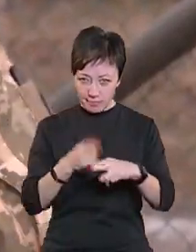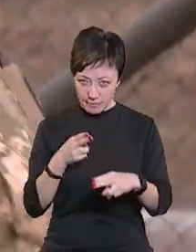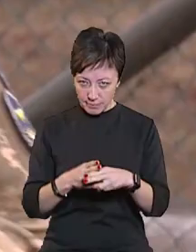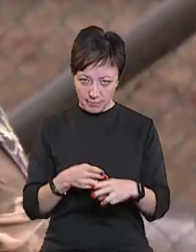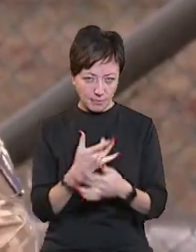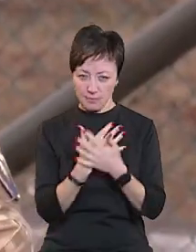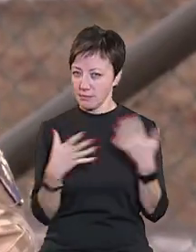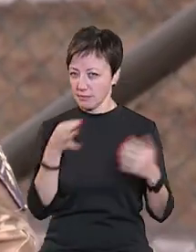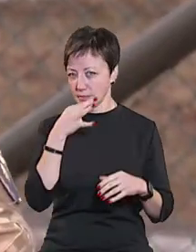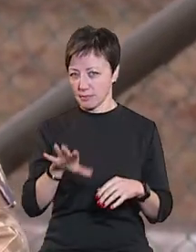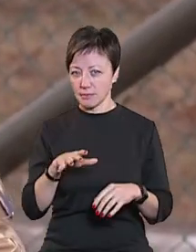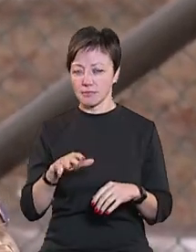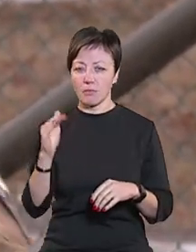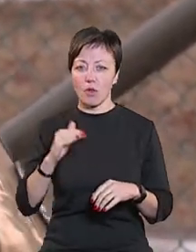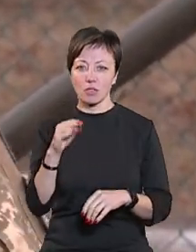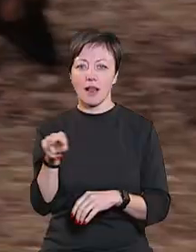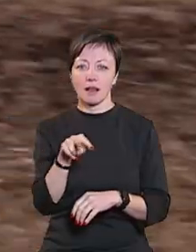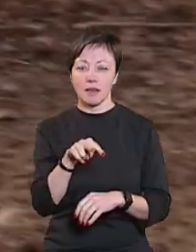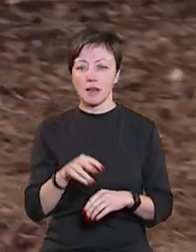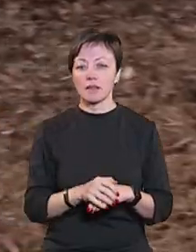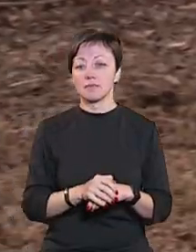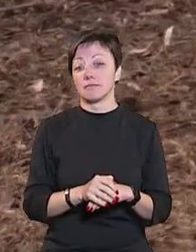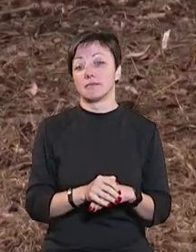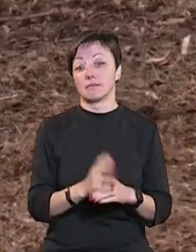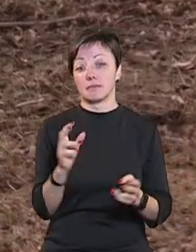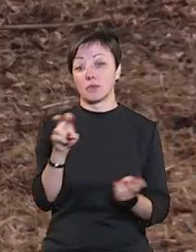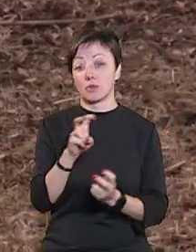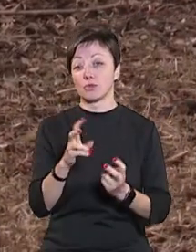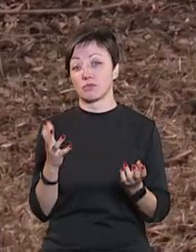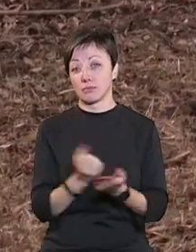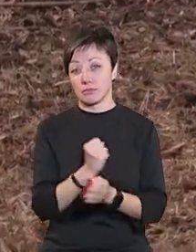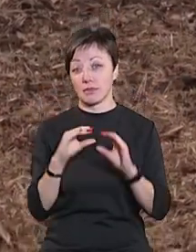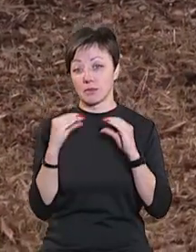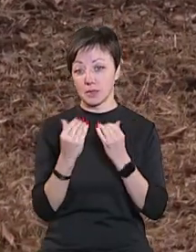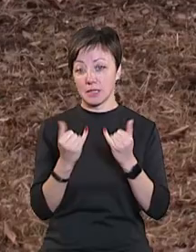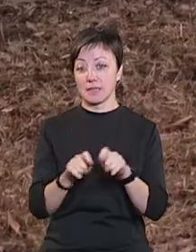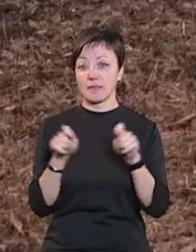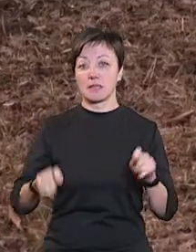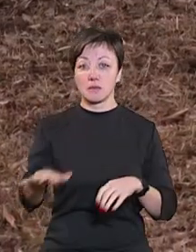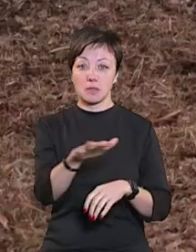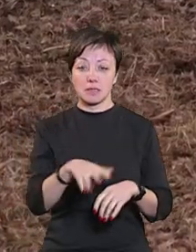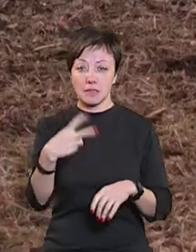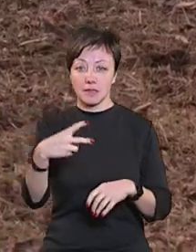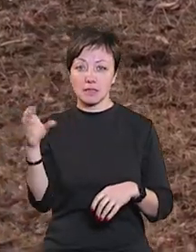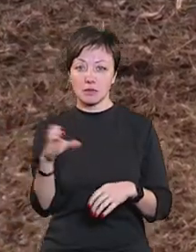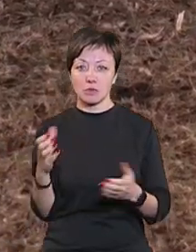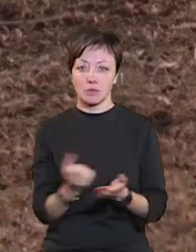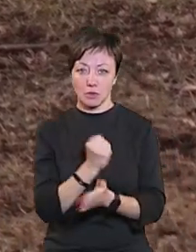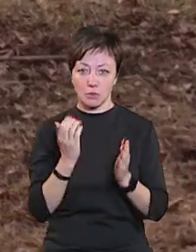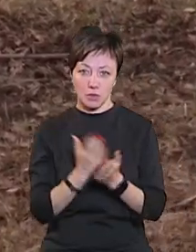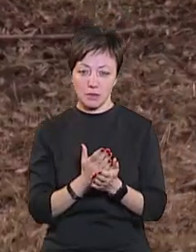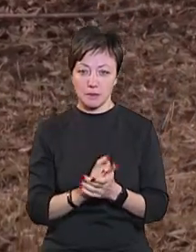розповідає його кінолог, молодший лейтенант Степан Вакуленко. Він вправно розшукає вибухівку, як от зараз на відкритій місцевості, і за 20 секунд знаходить.